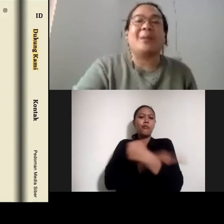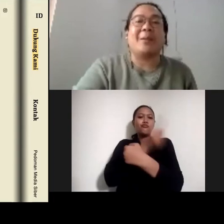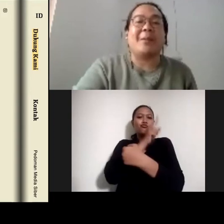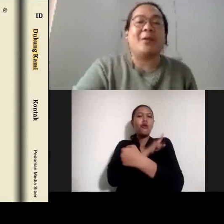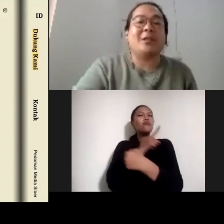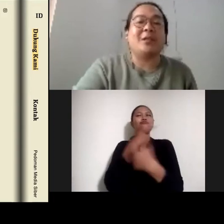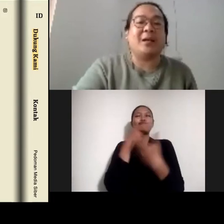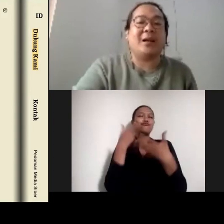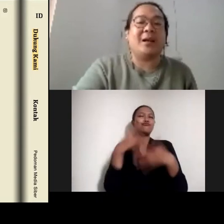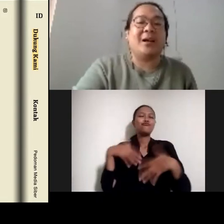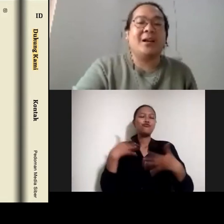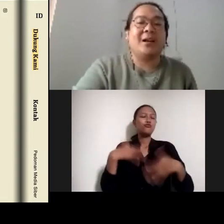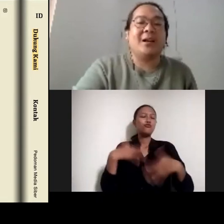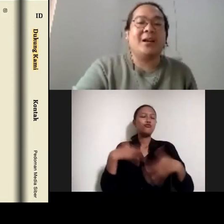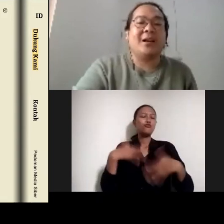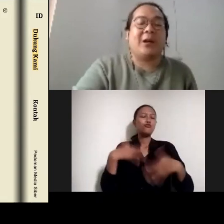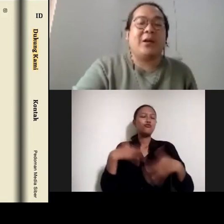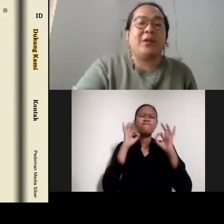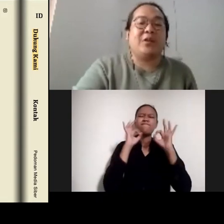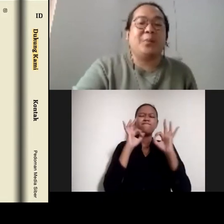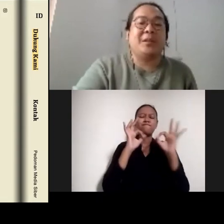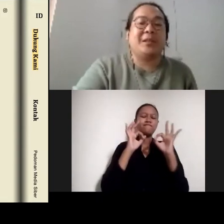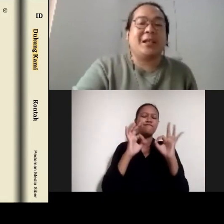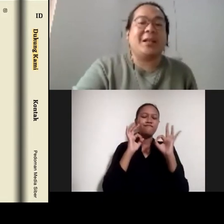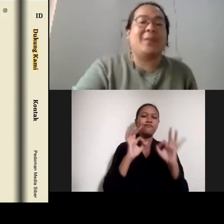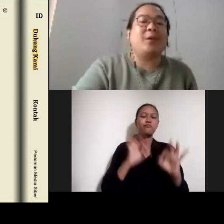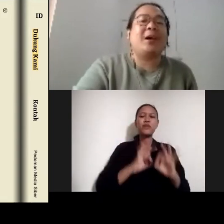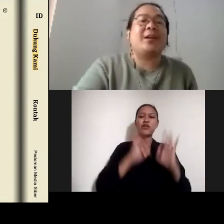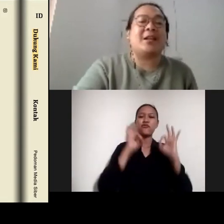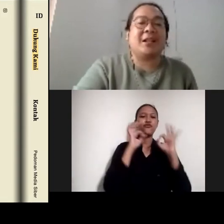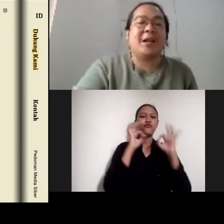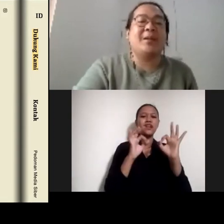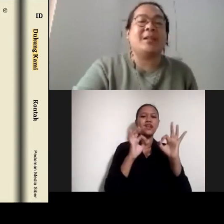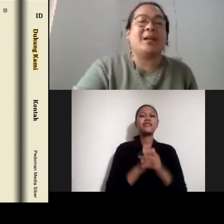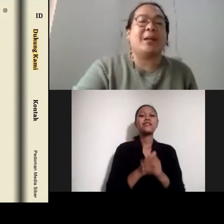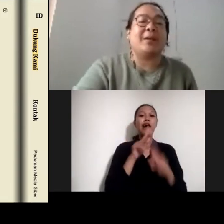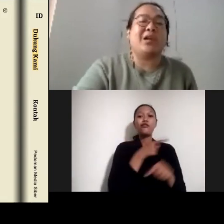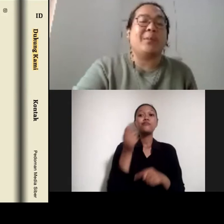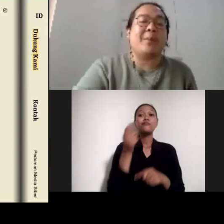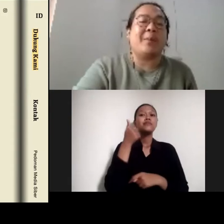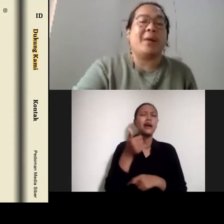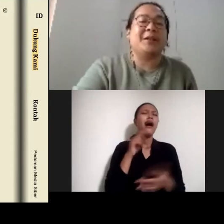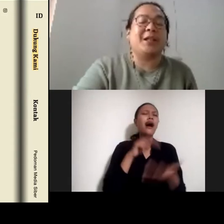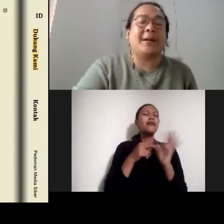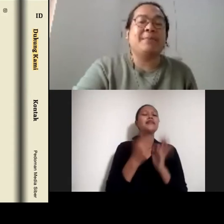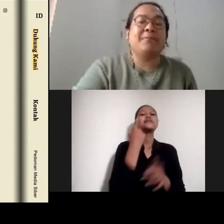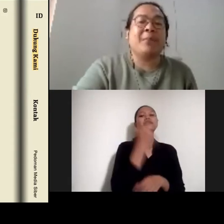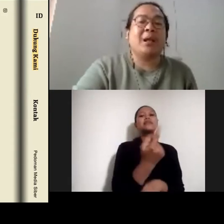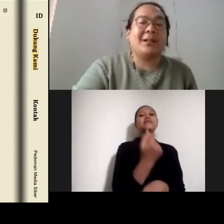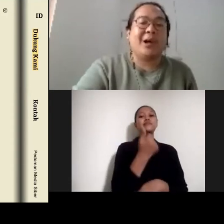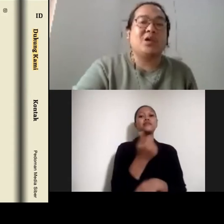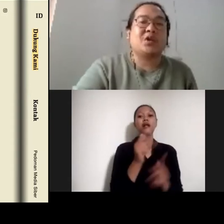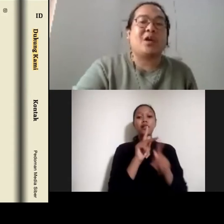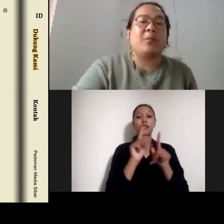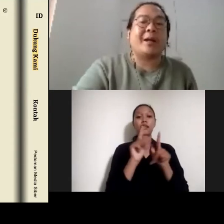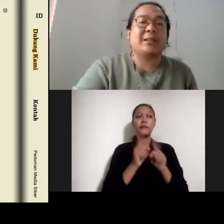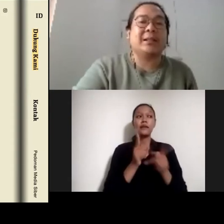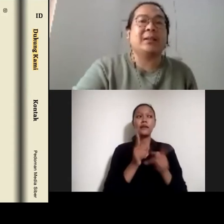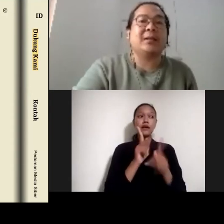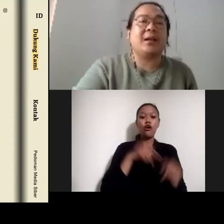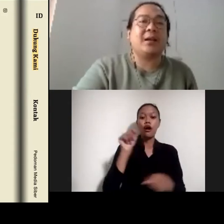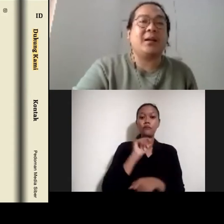Itu perfect banget sebagai manusia. Nah, kalau itu bisa, kerja sendiri bisa. Tapi kalau memang nggak bisa, kita harus